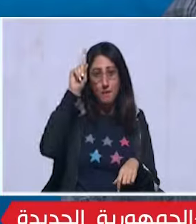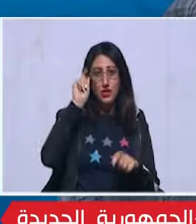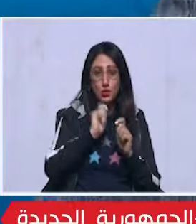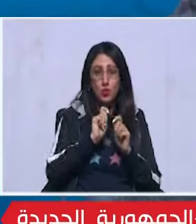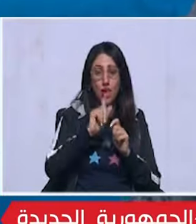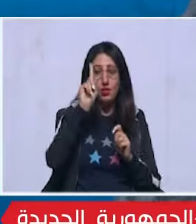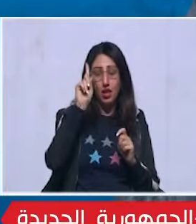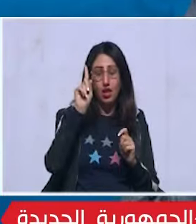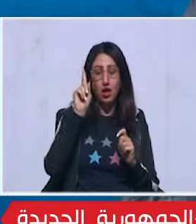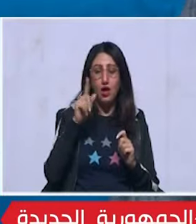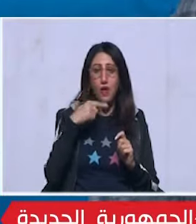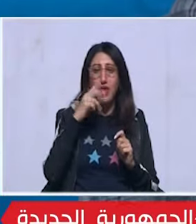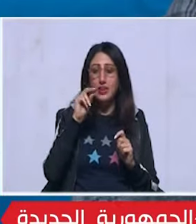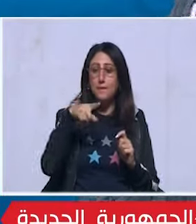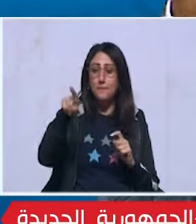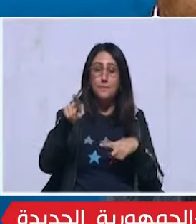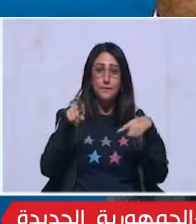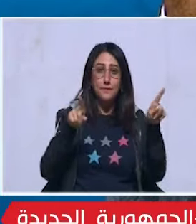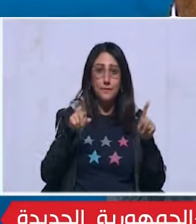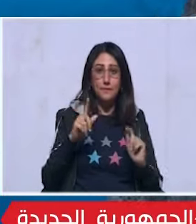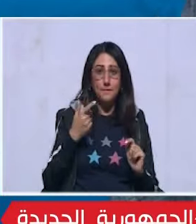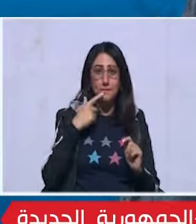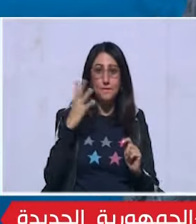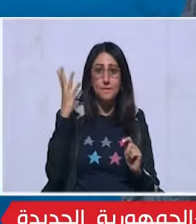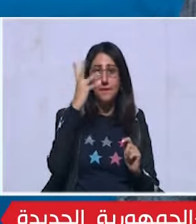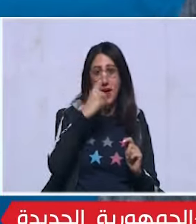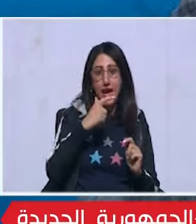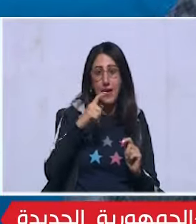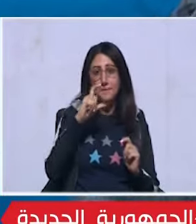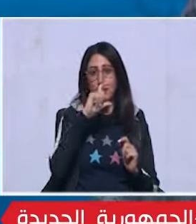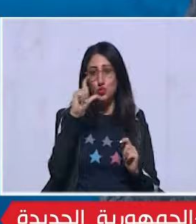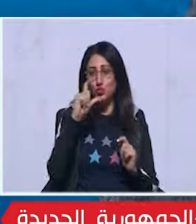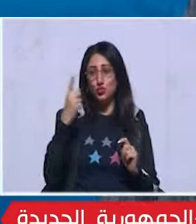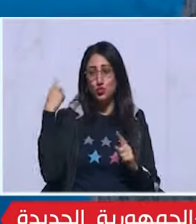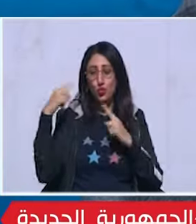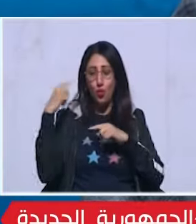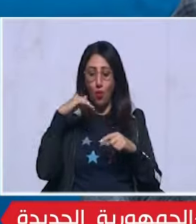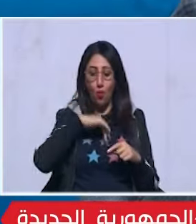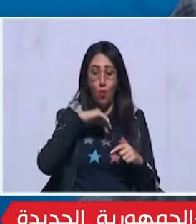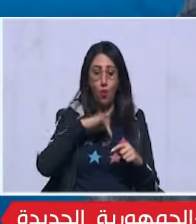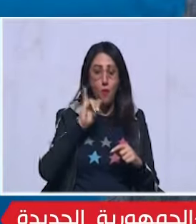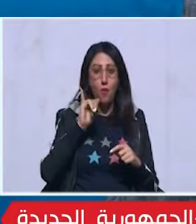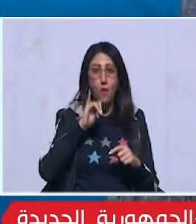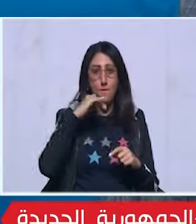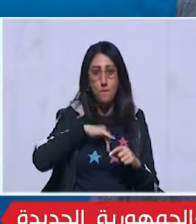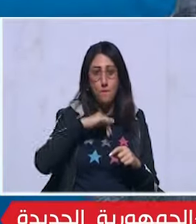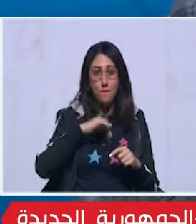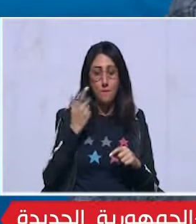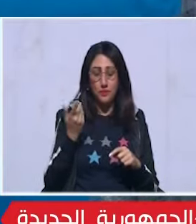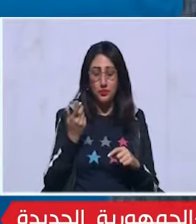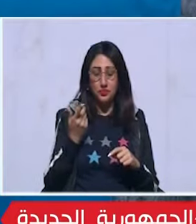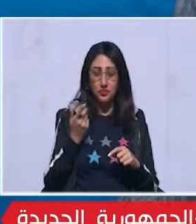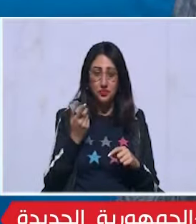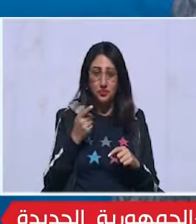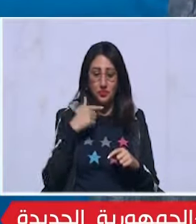عايز يوج وجهنا يا دكتور عمرو الى عدم النظر الى القشور والنظر الى الجوهر النظر الى مالات الامور النظر